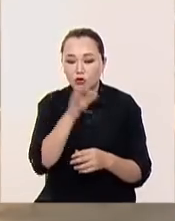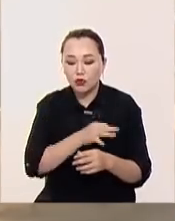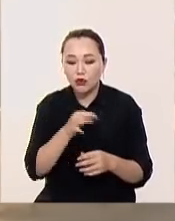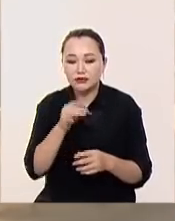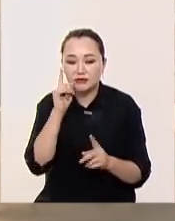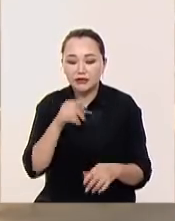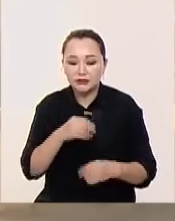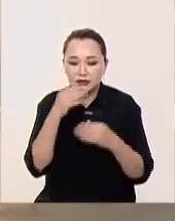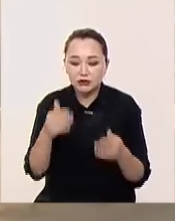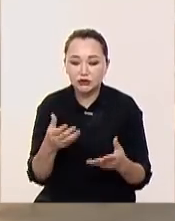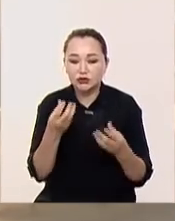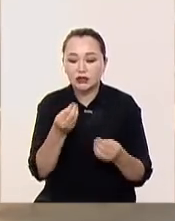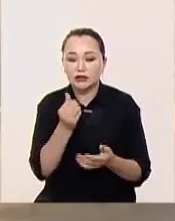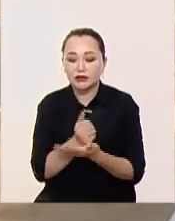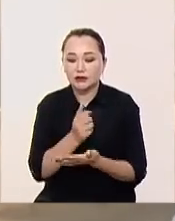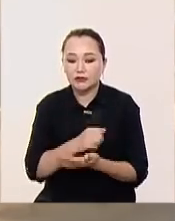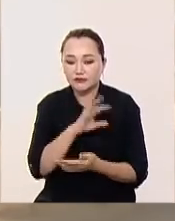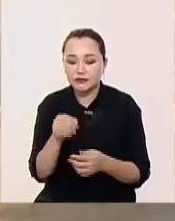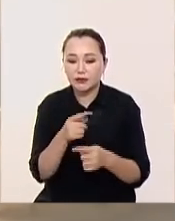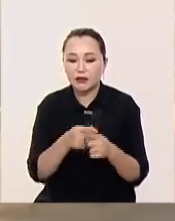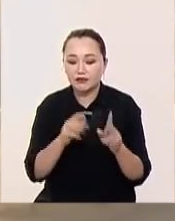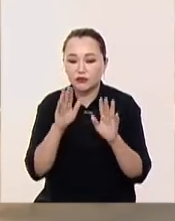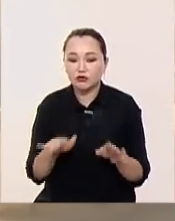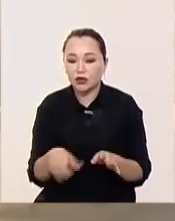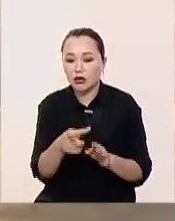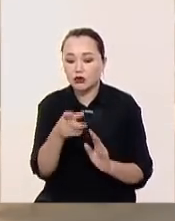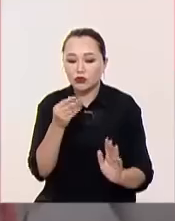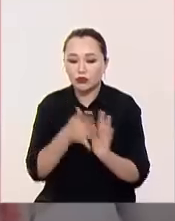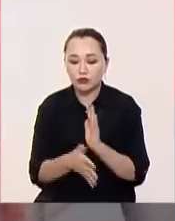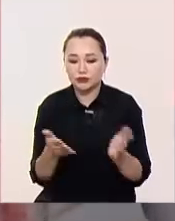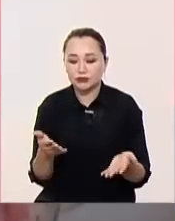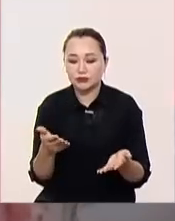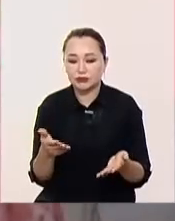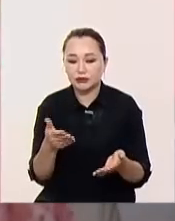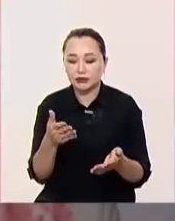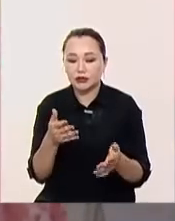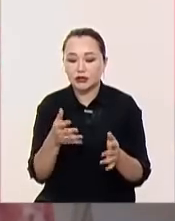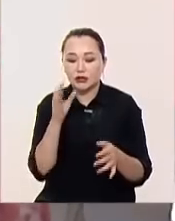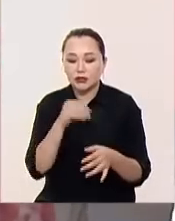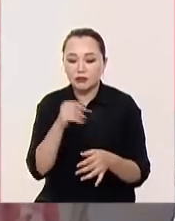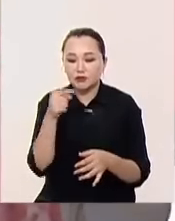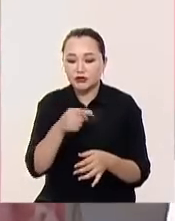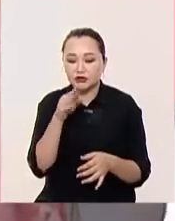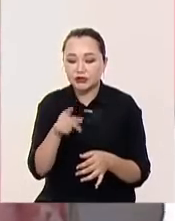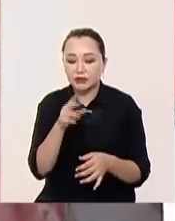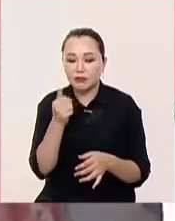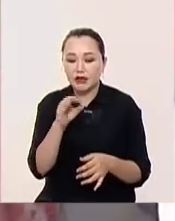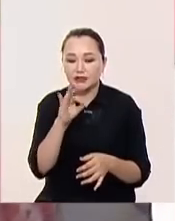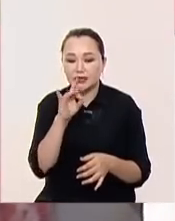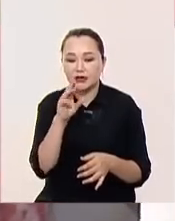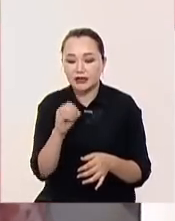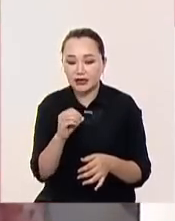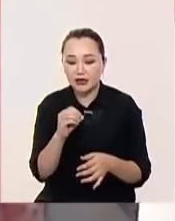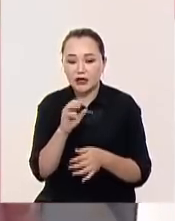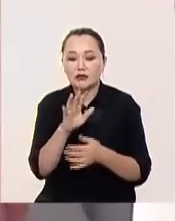kettir, bilesizdir. Kadir tapkan akşasının jarısı tek kona jol menge tıvatır. Salon 1000 tenge. Na, Basirke barışın. Şimdi